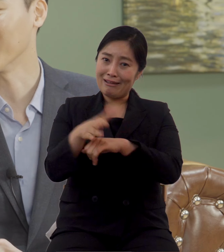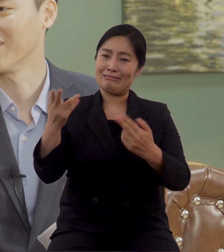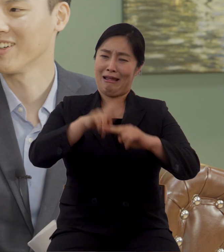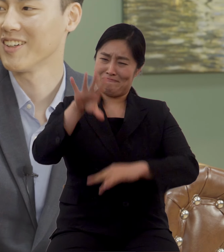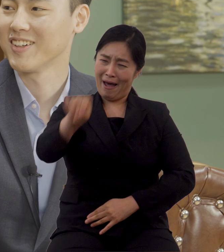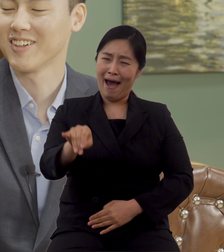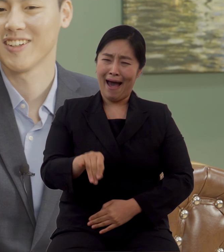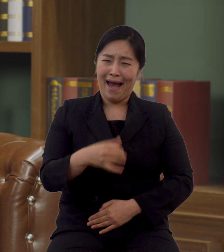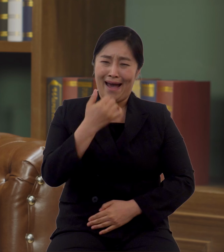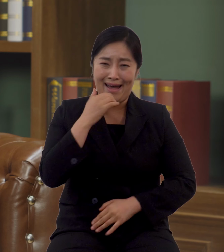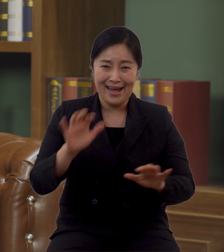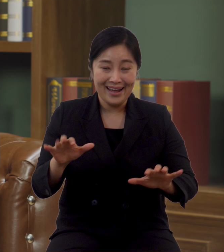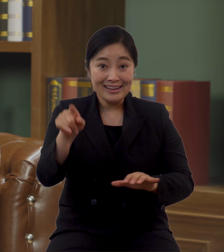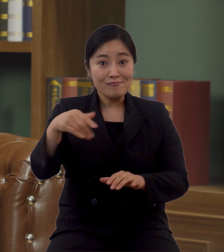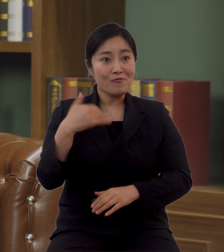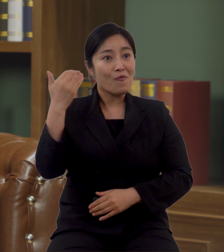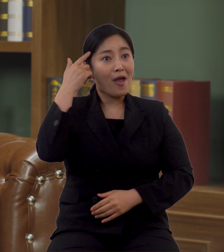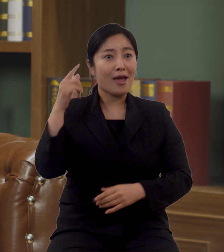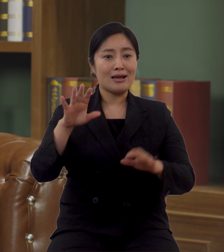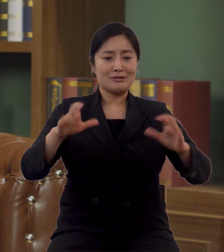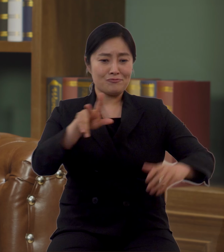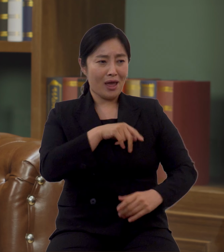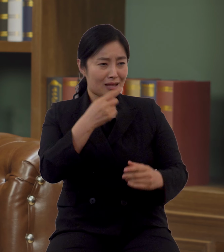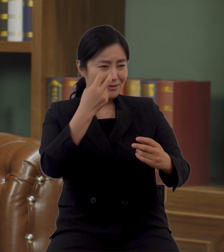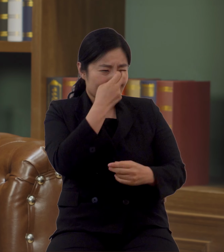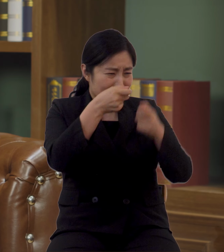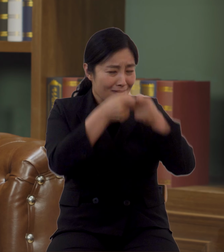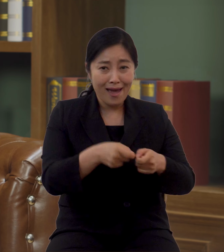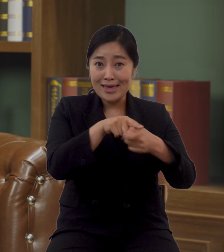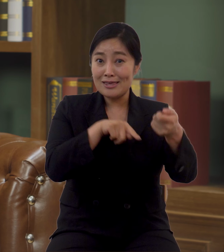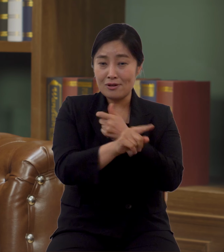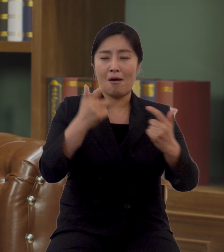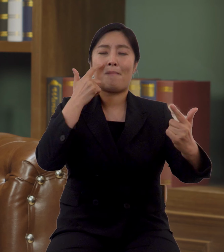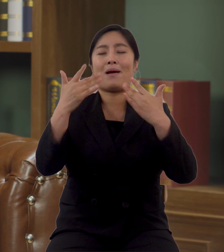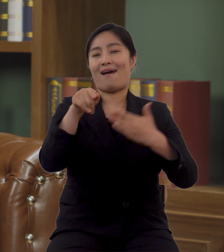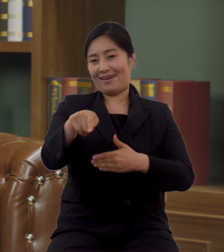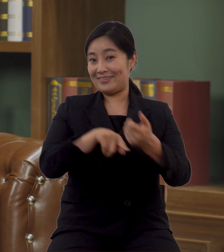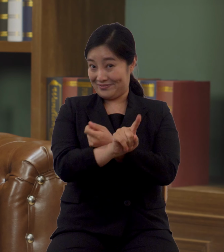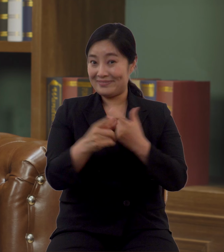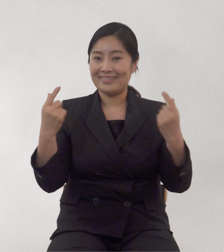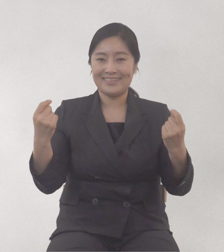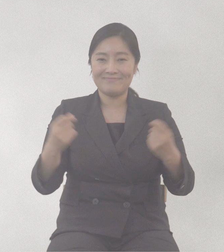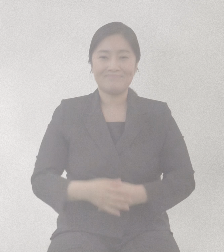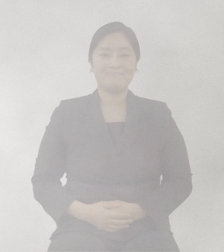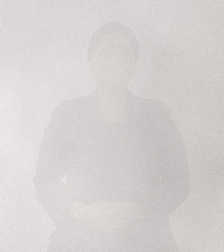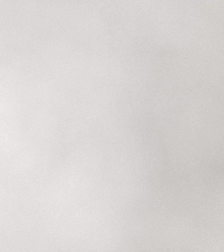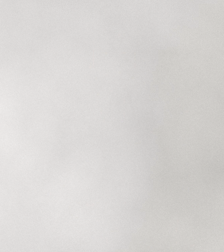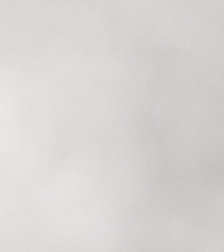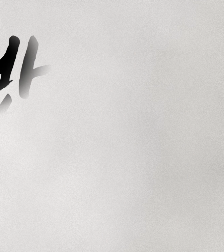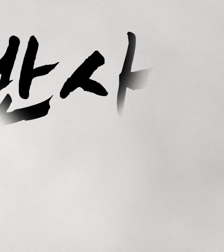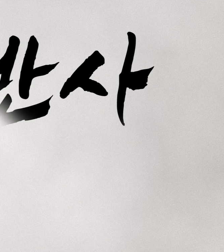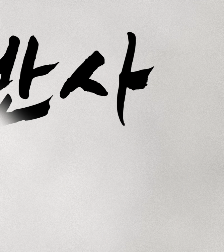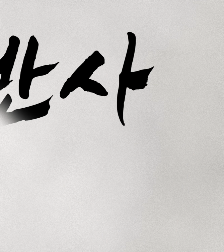일자리다. 네, 우리가 왜 의회를 지켜봐야 하는지 분명해지는 대목이지 않을까 싶습니다.